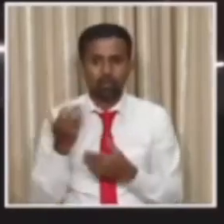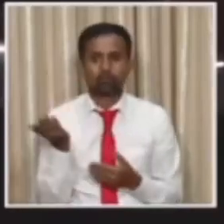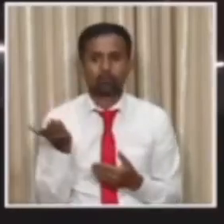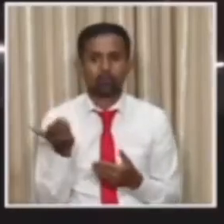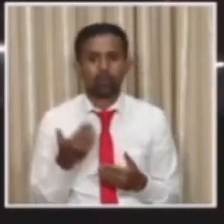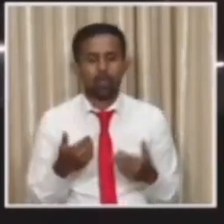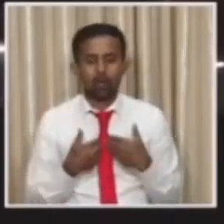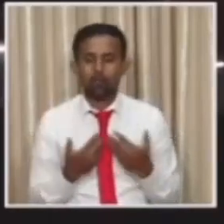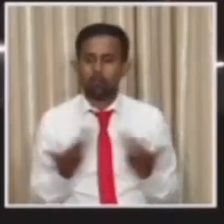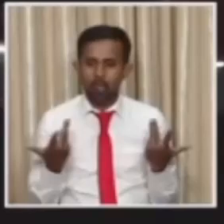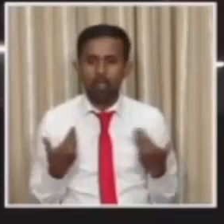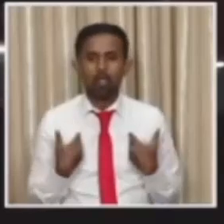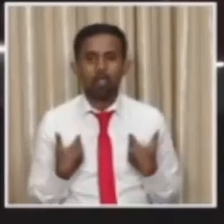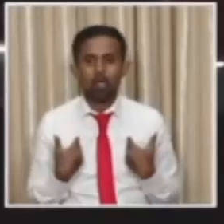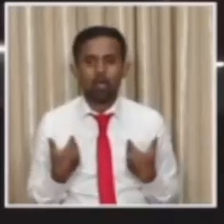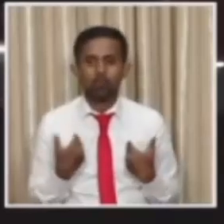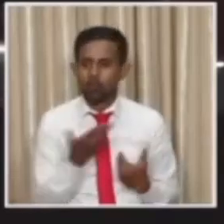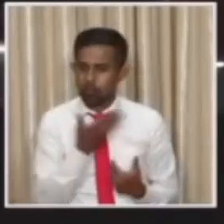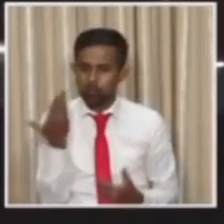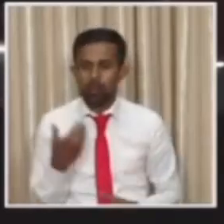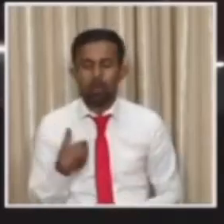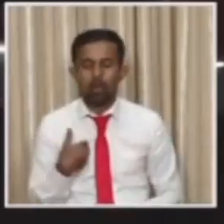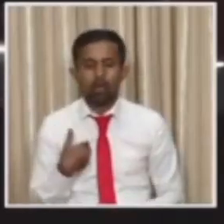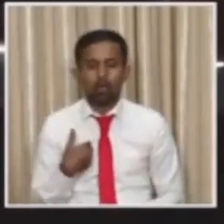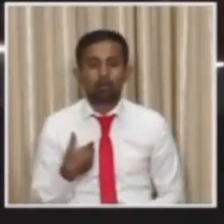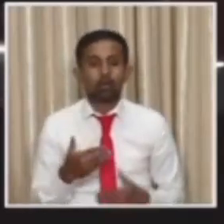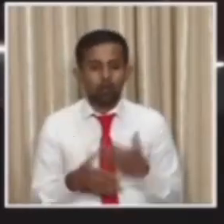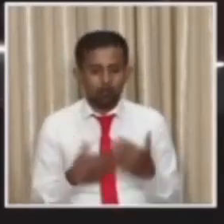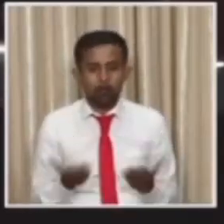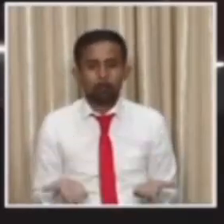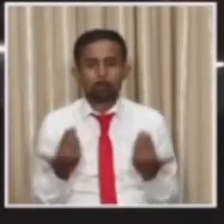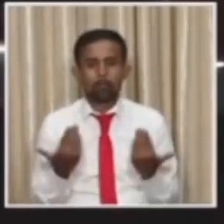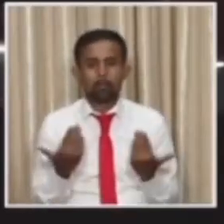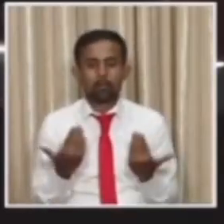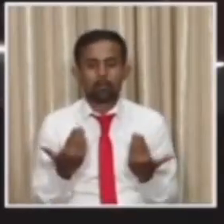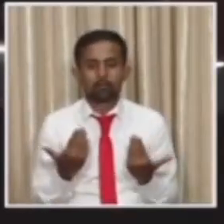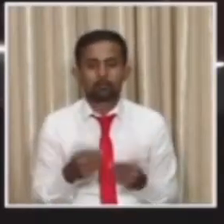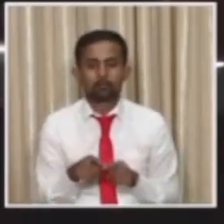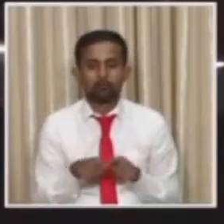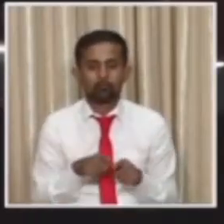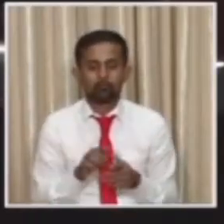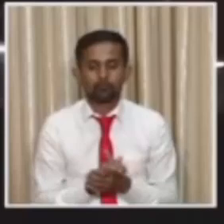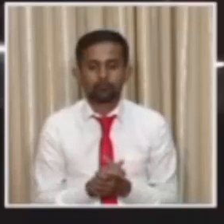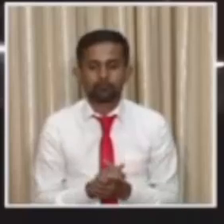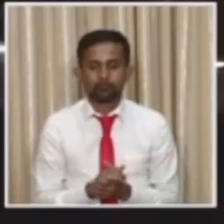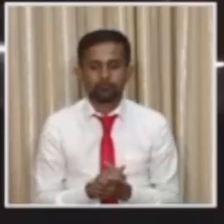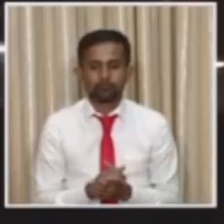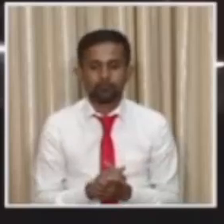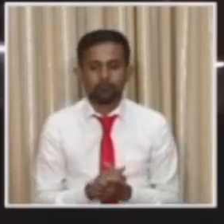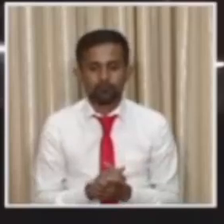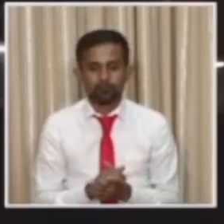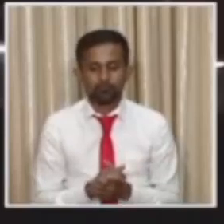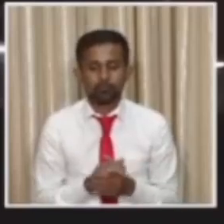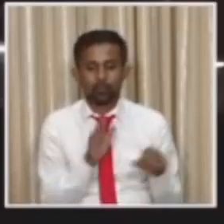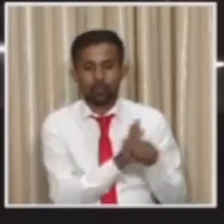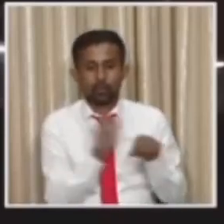ඇයි අපිට බැරි මේක කරගන්න අපිට කරන්න පුළුවන් ඒව දැන් කරන්න පටන් ගන්න පටන් ගෙන තියෙනවා ඉතින් ඒ වගේම මං හිතන්නේ